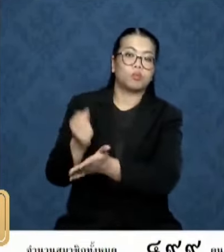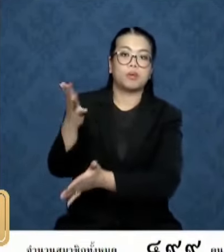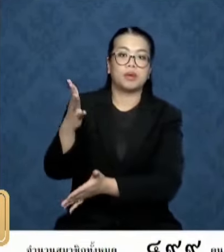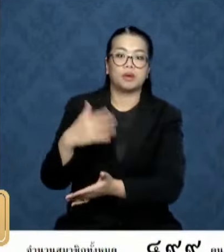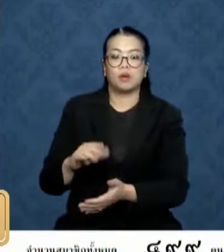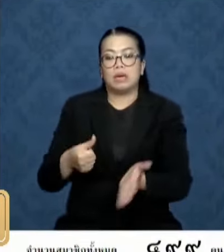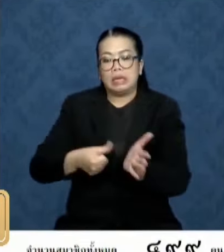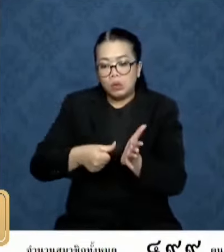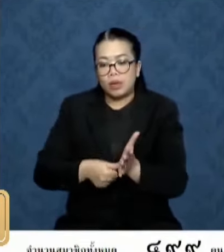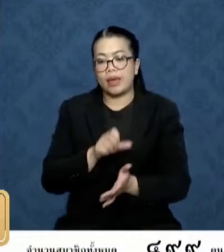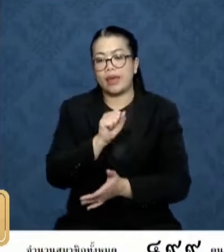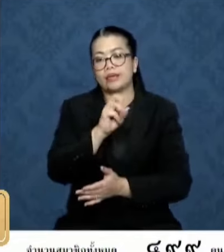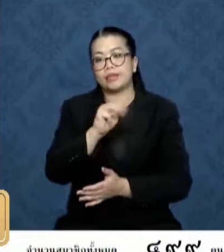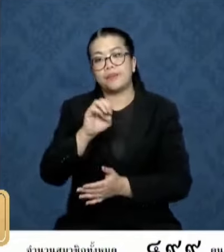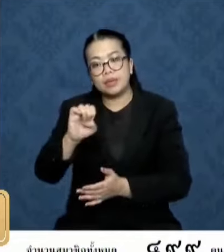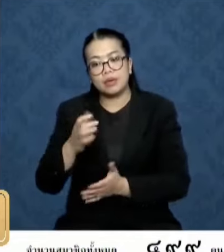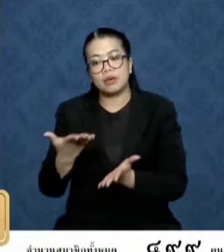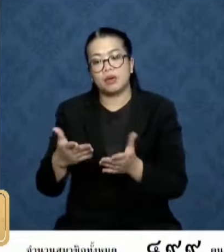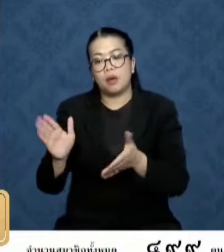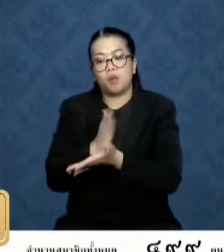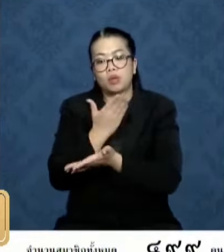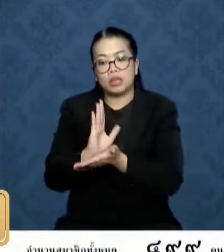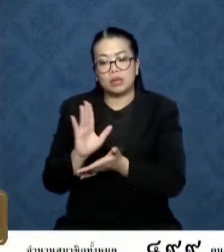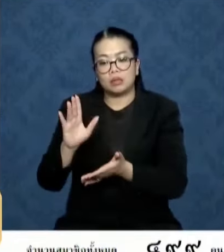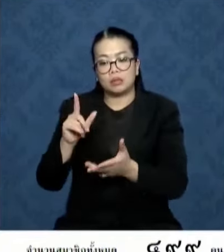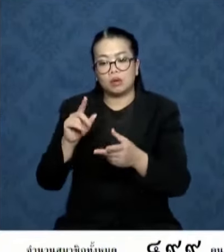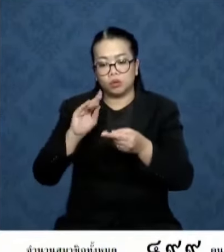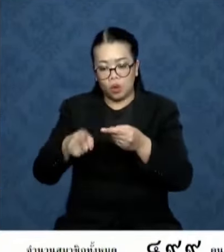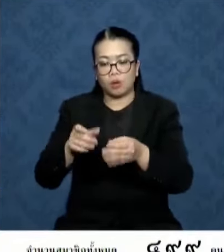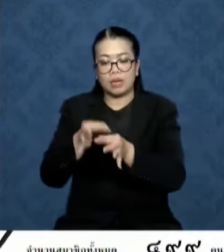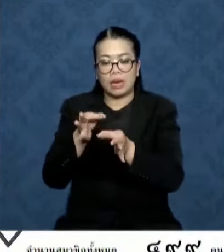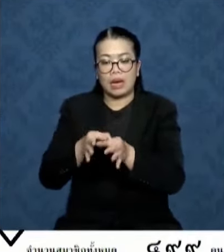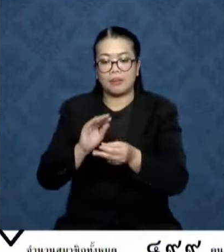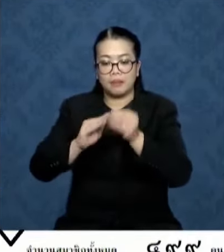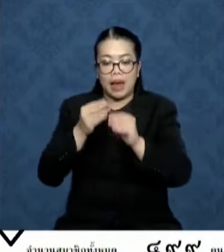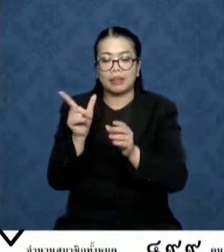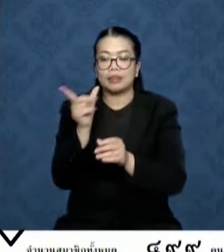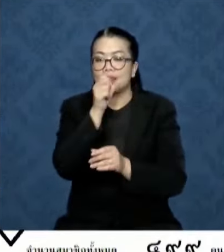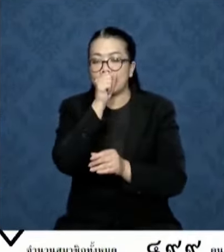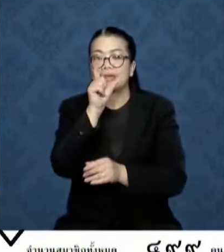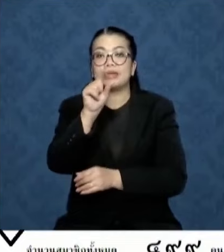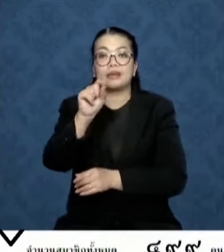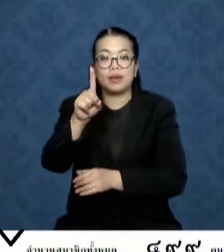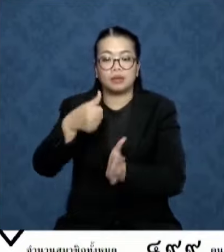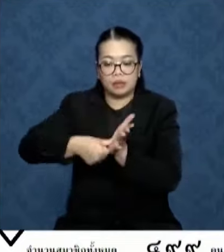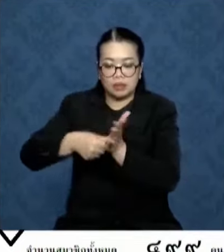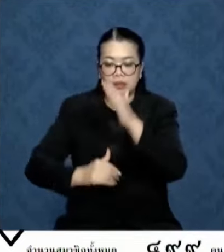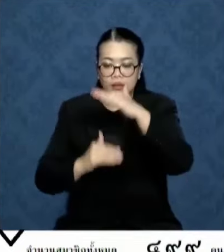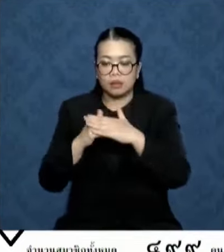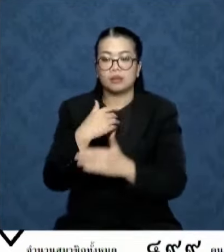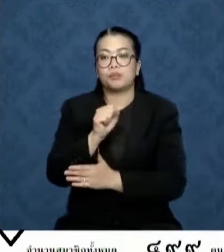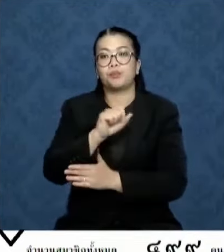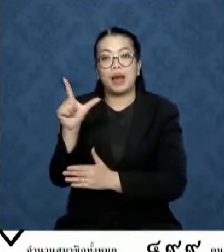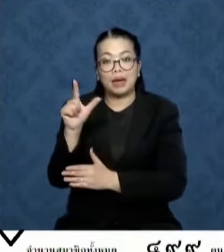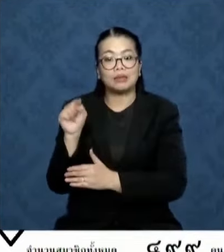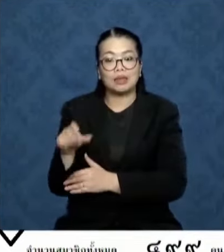ก็มถามเข้ามาว่าการจำกัดเฉพาะลกนี่ SME ที่เปนรหัส 21 ของแบครัที่มีสินเชื่อวงเงินไม่เกิน 10 ล้บ